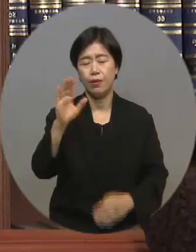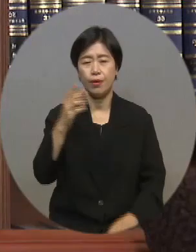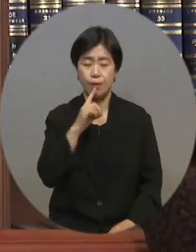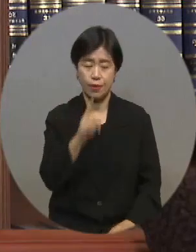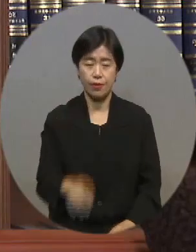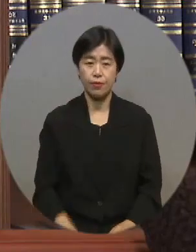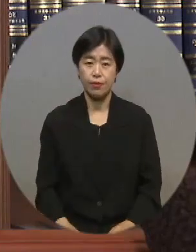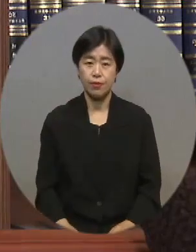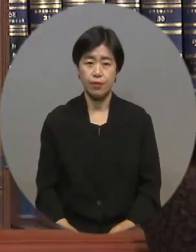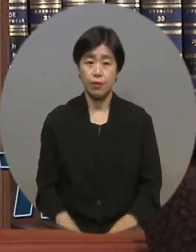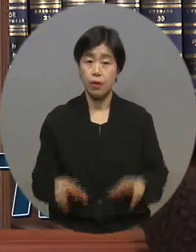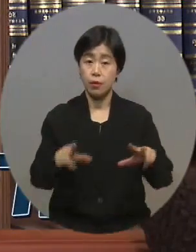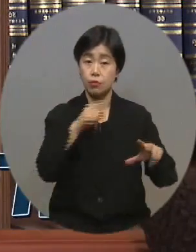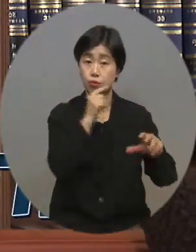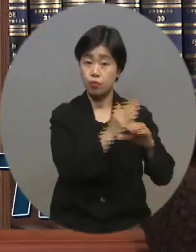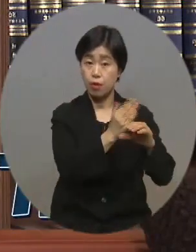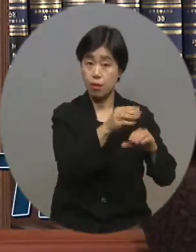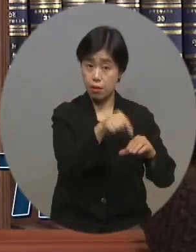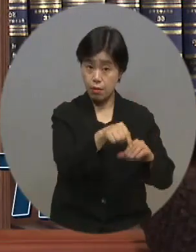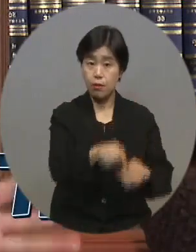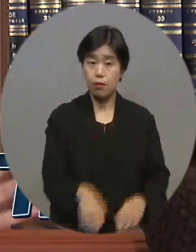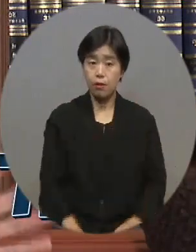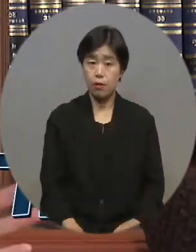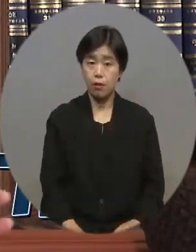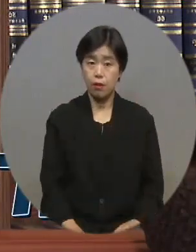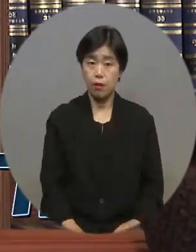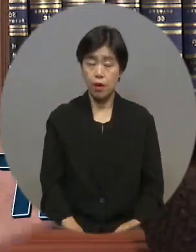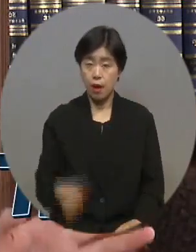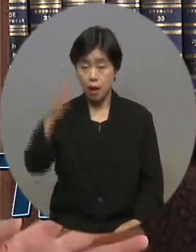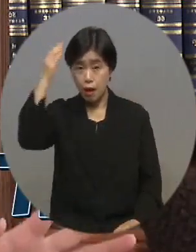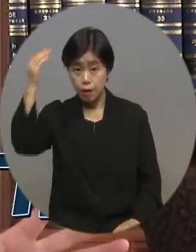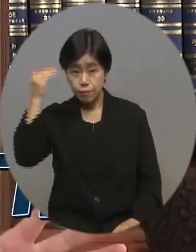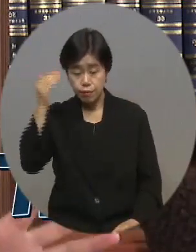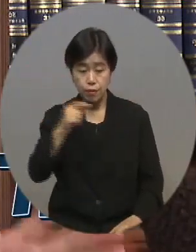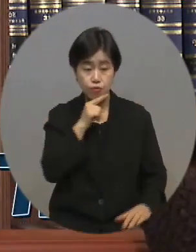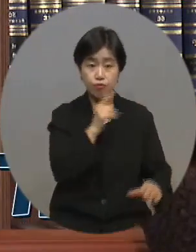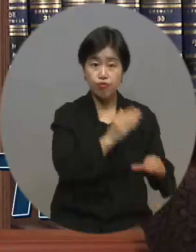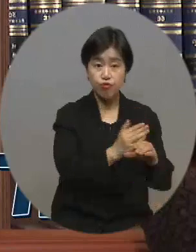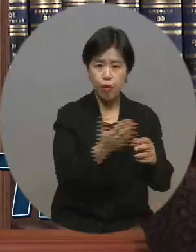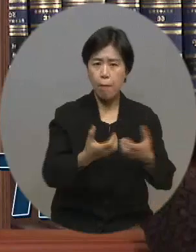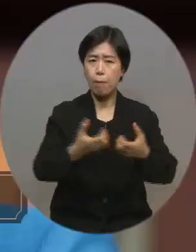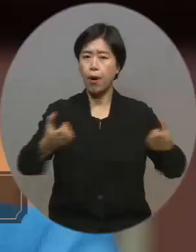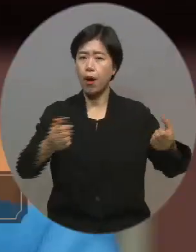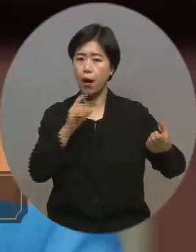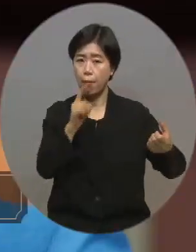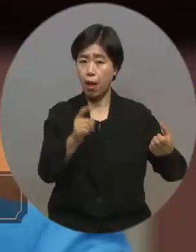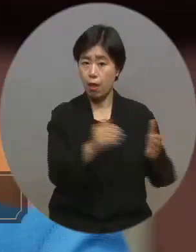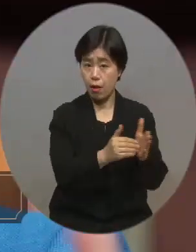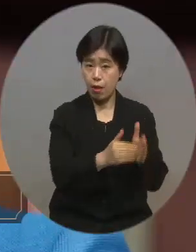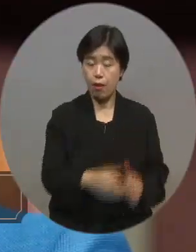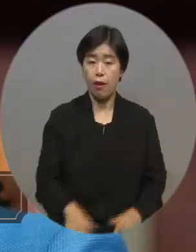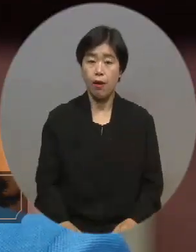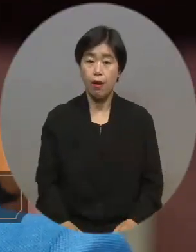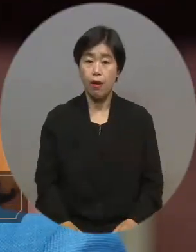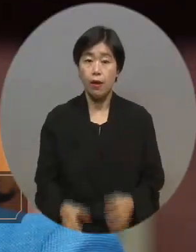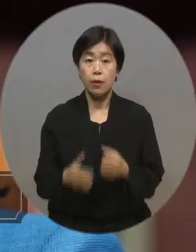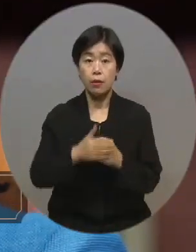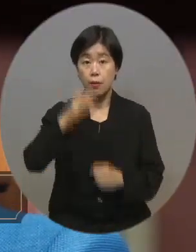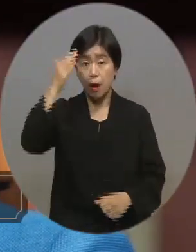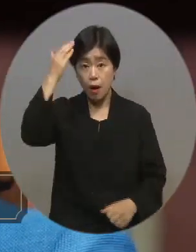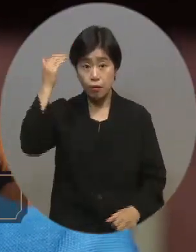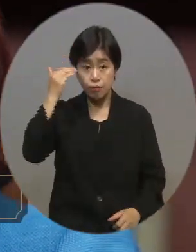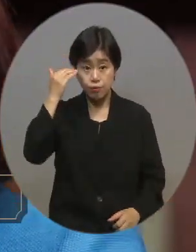지금 북한이 너무나 이제 명확하게 남과 북은 따로 간다라고 선언을 했기 때문에 한반도라는 넓지도 않은